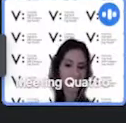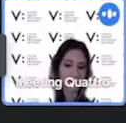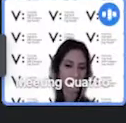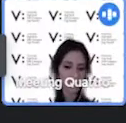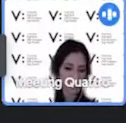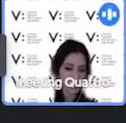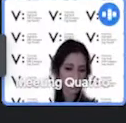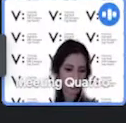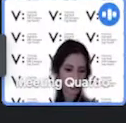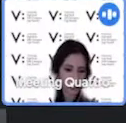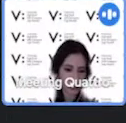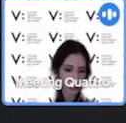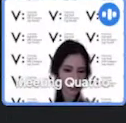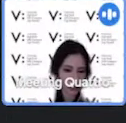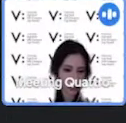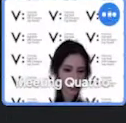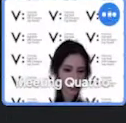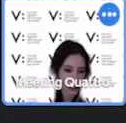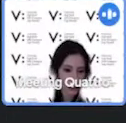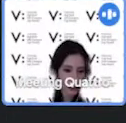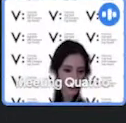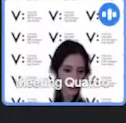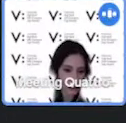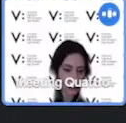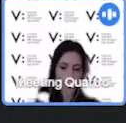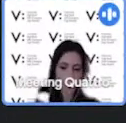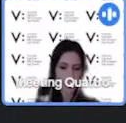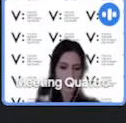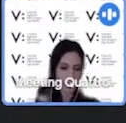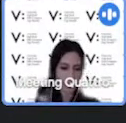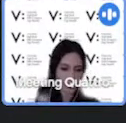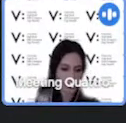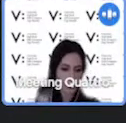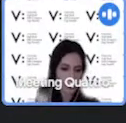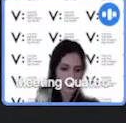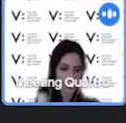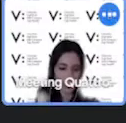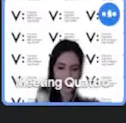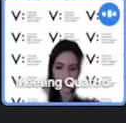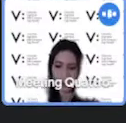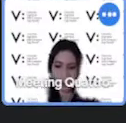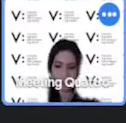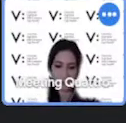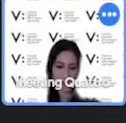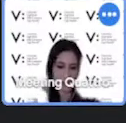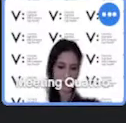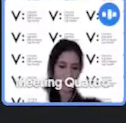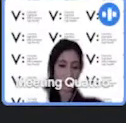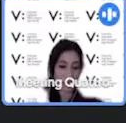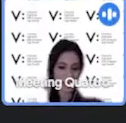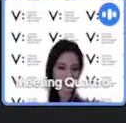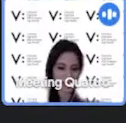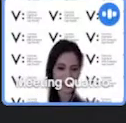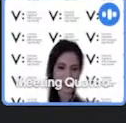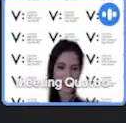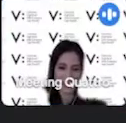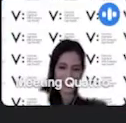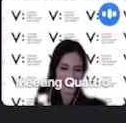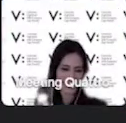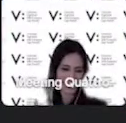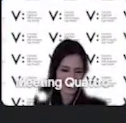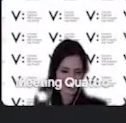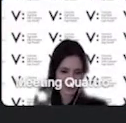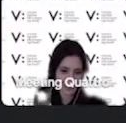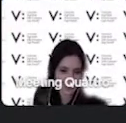sarà il momento delle domande e potranno porle loro in totale tranquillità. Va Mi scusi per benissimo, però per gli